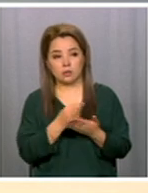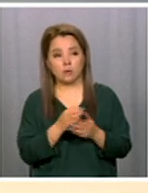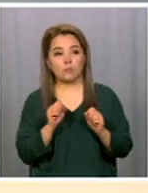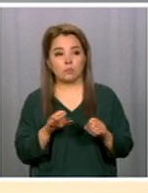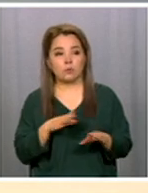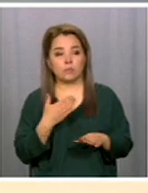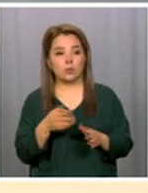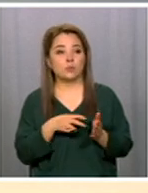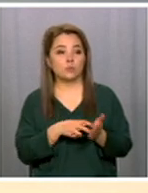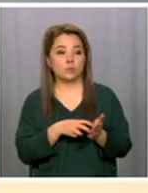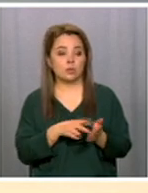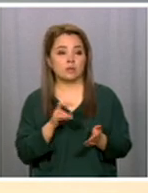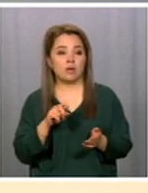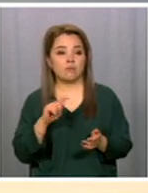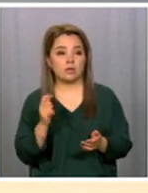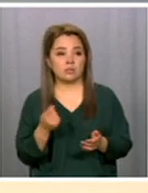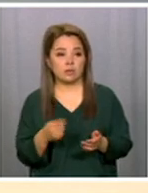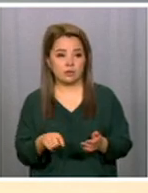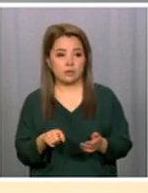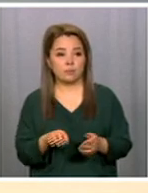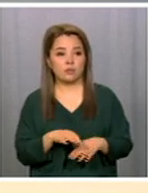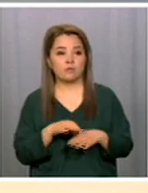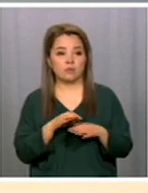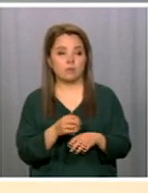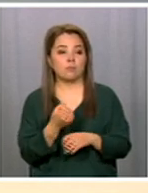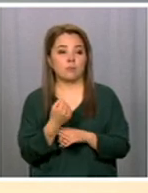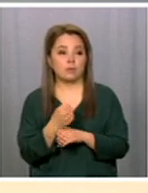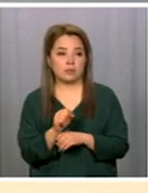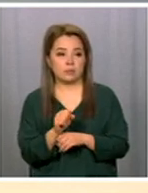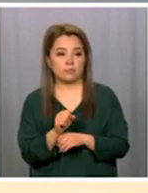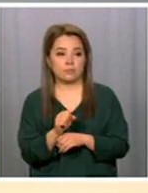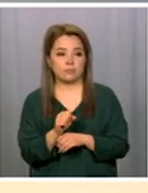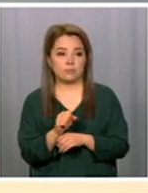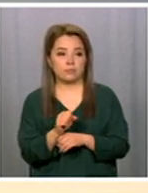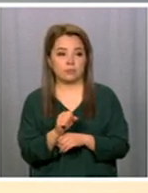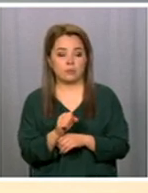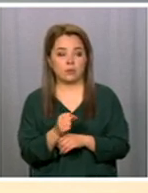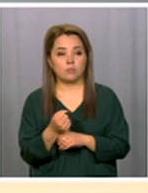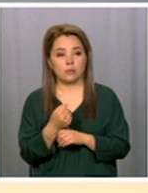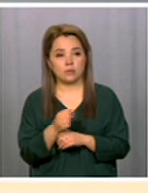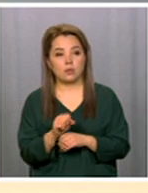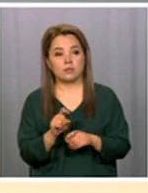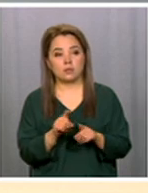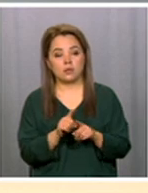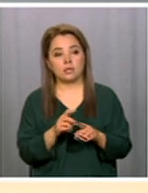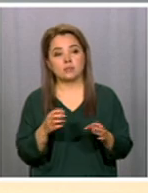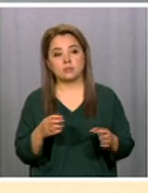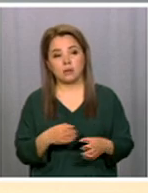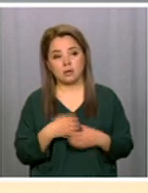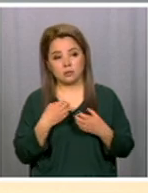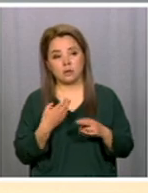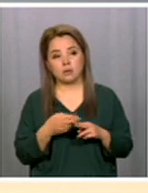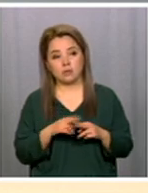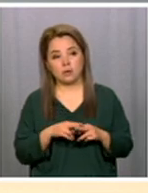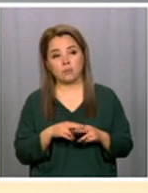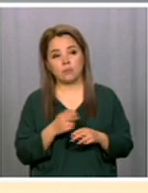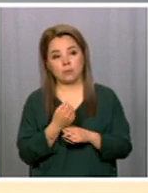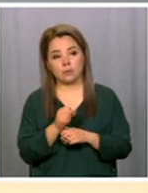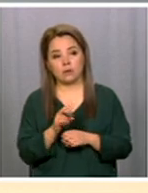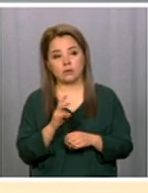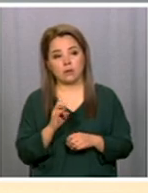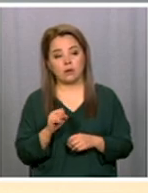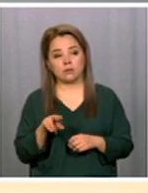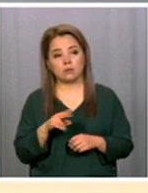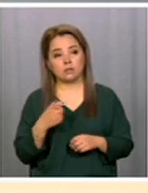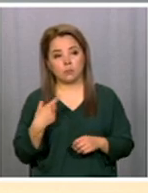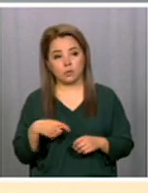ли трусость на войне привести к победе? Преодоление страха – это победа над собой?